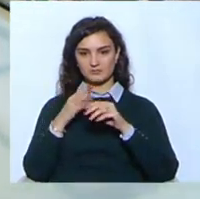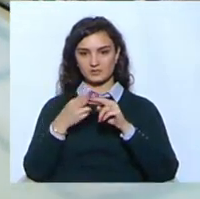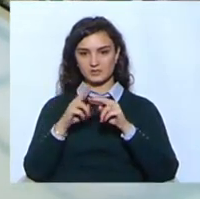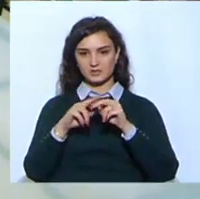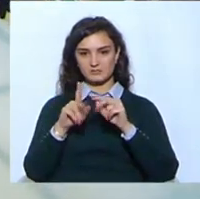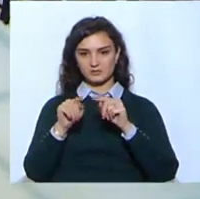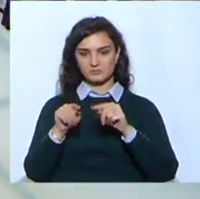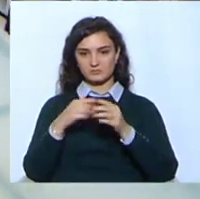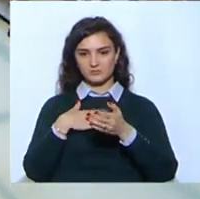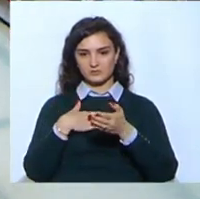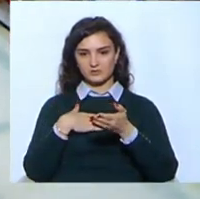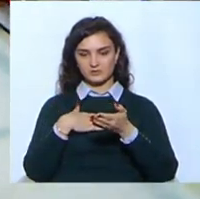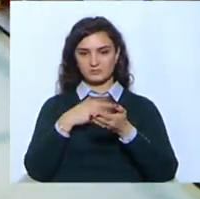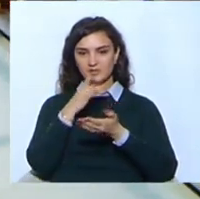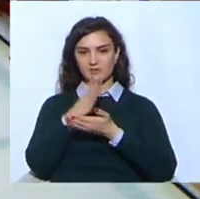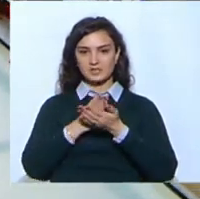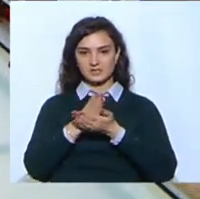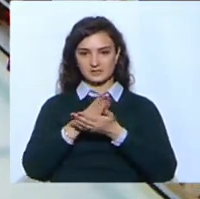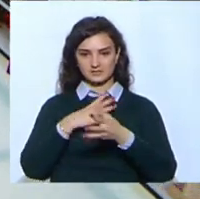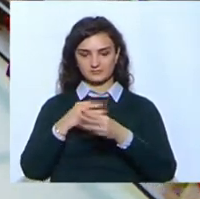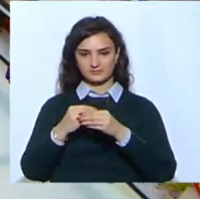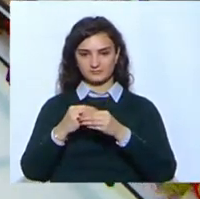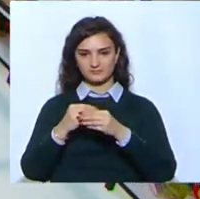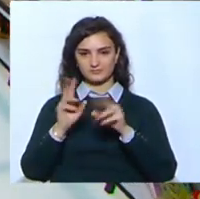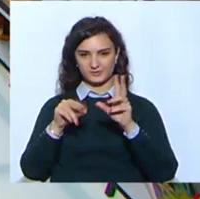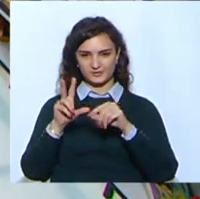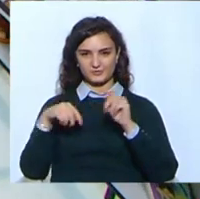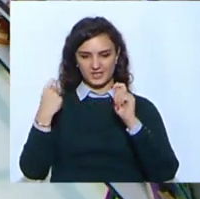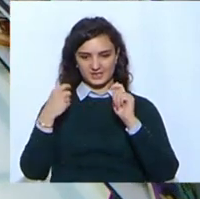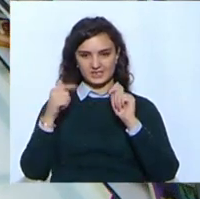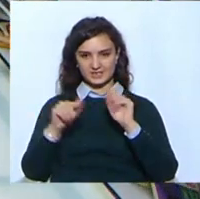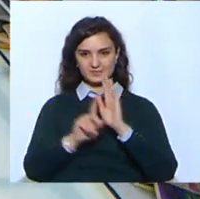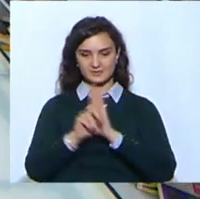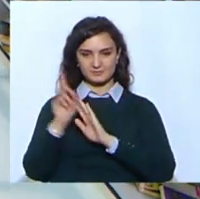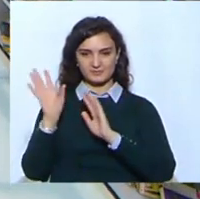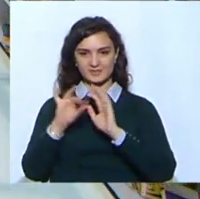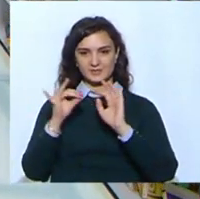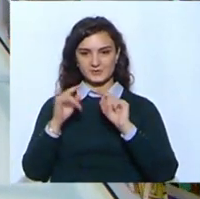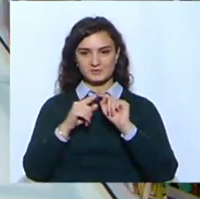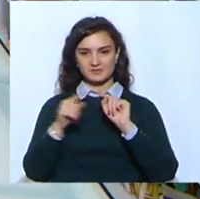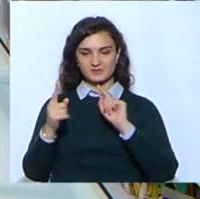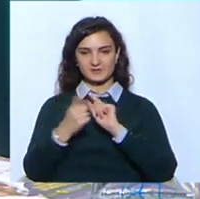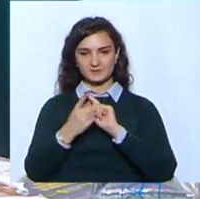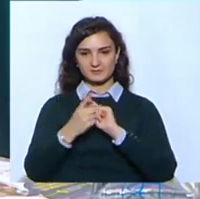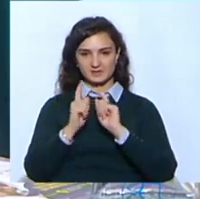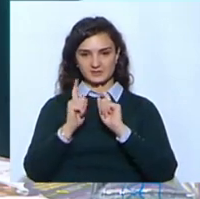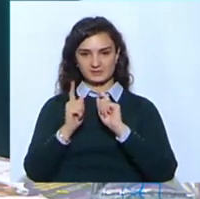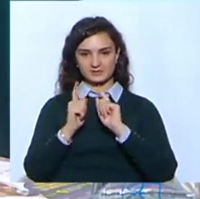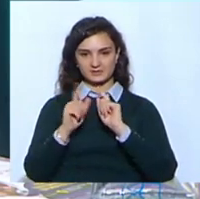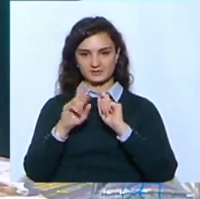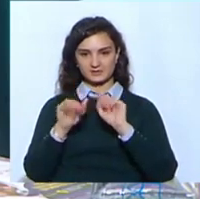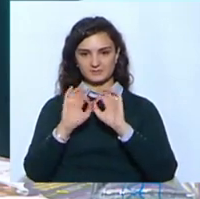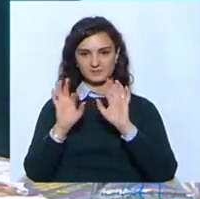რომ ჩვენ მრავალი წლის მანძილზე, პრინციპში გადაცემის არსებობის მთელი ისტორიის მანძილზე ვხვდებით ერთმანეთს